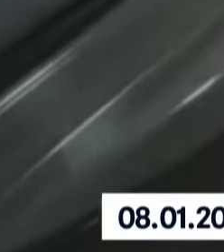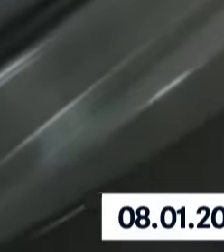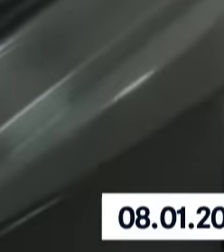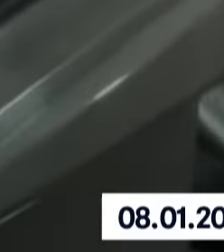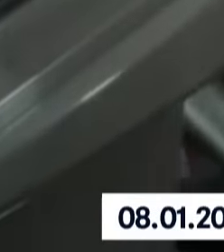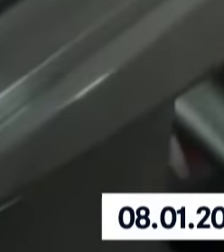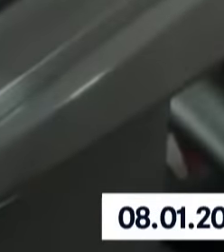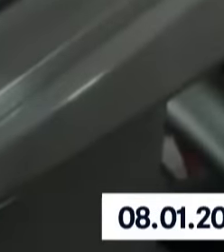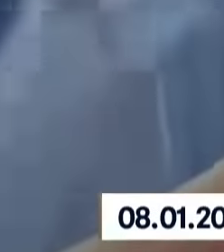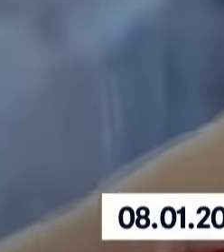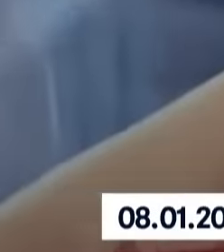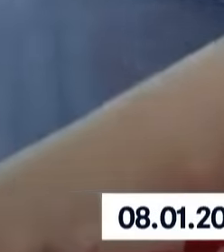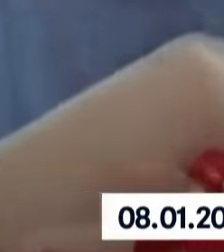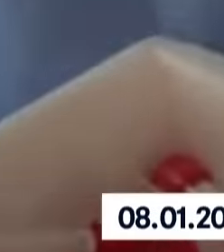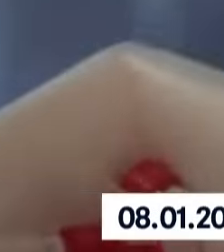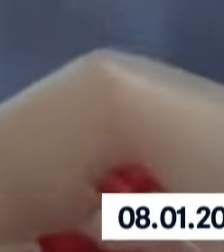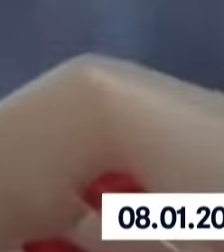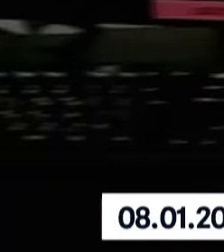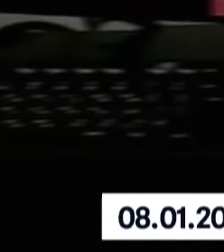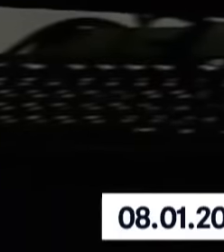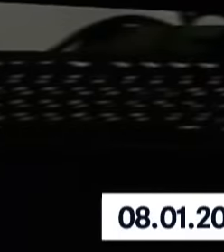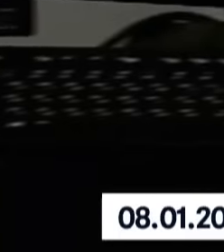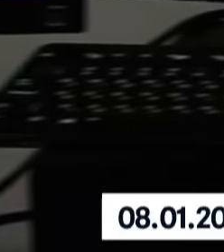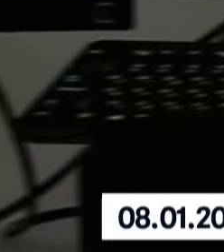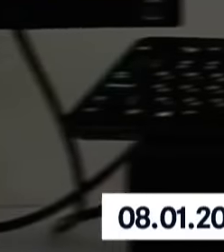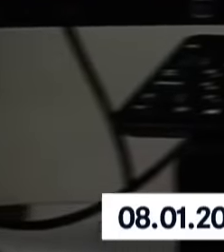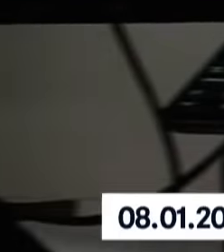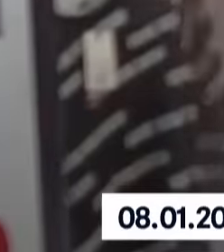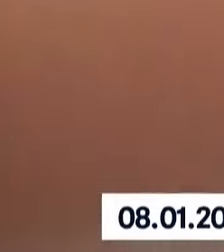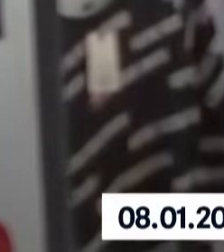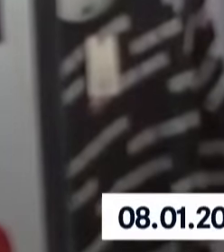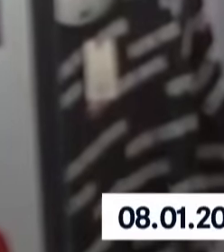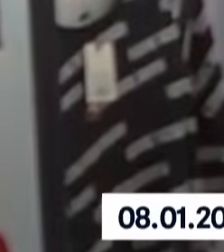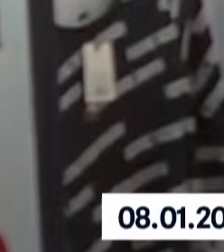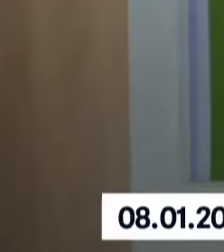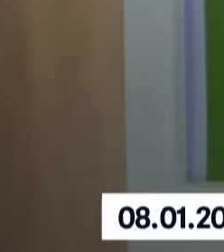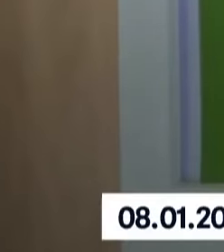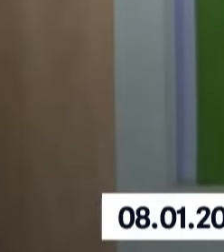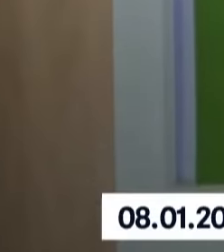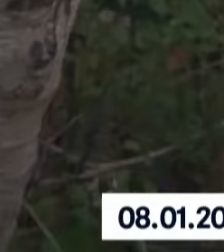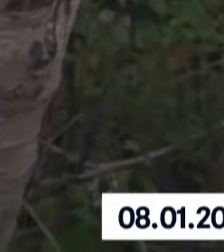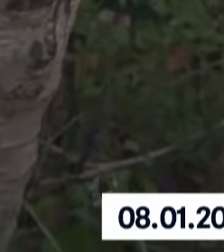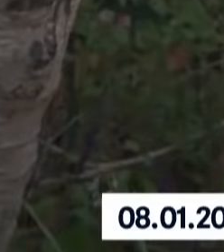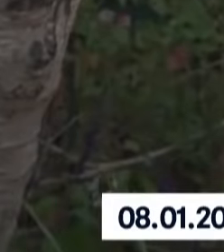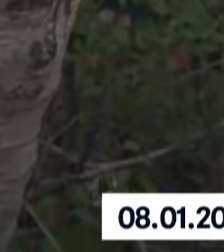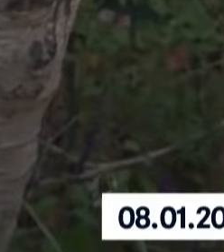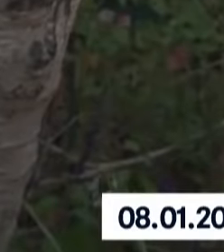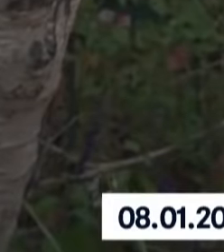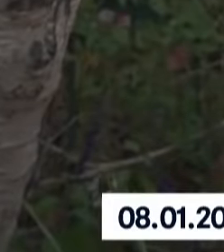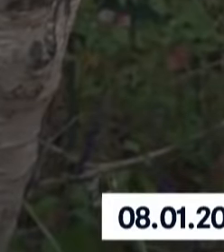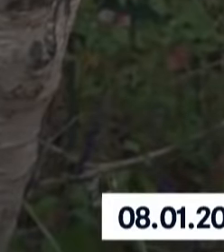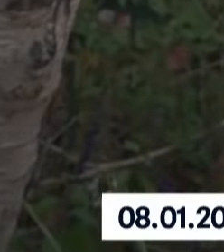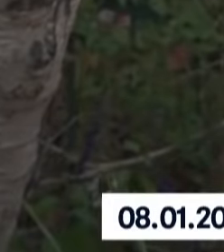מתקרבים ל-20,000 מאומתים. זינוק חד במספר החולים הקשים, קבינט הקורונה צפוי לבטל את התו הירוק בקניונים. מספר החולים קשה